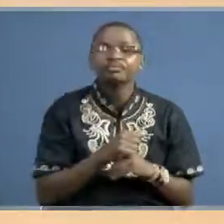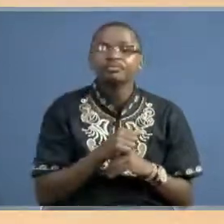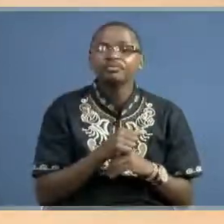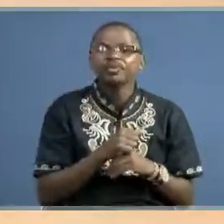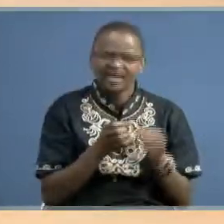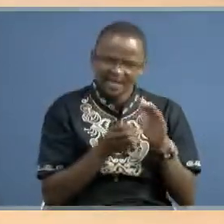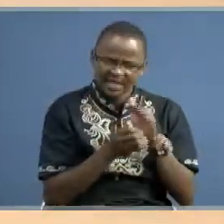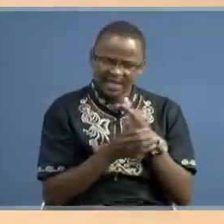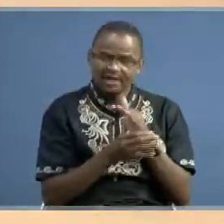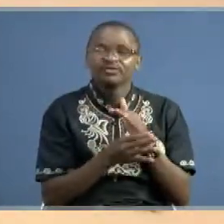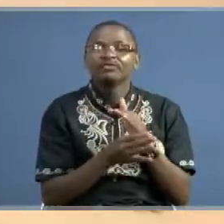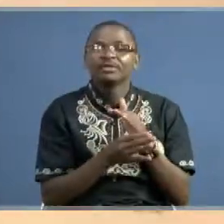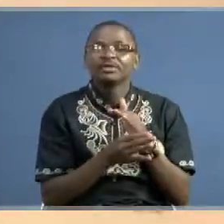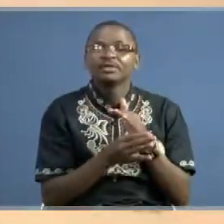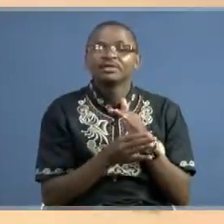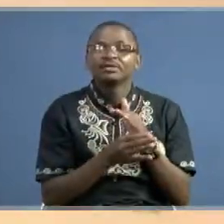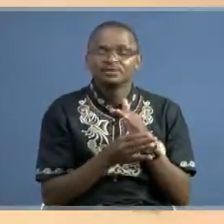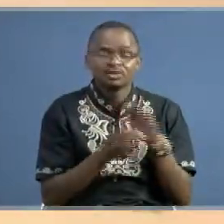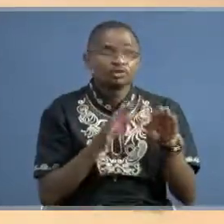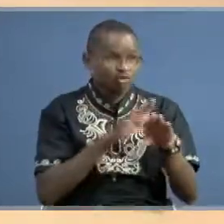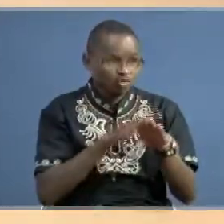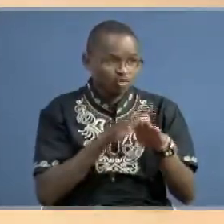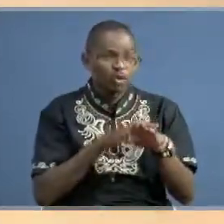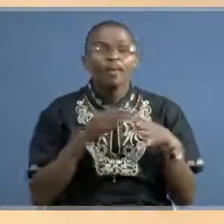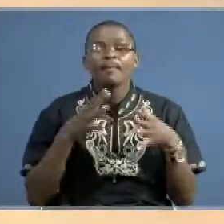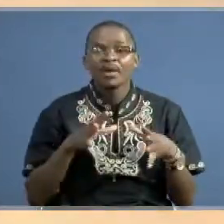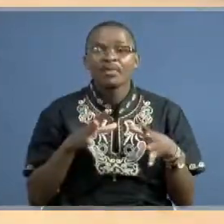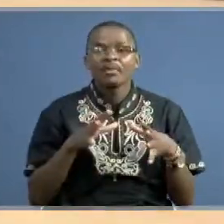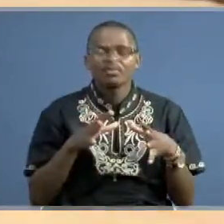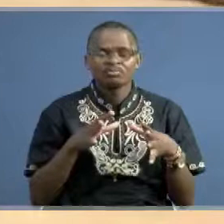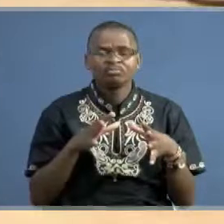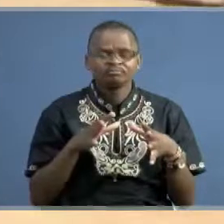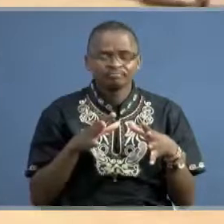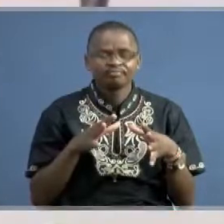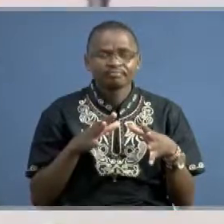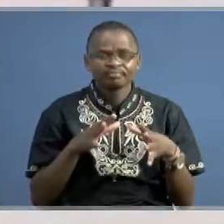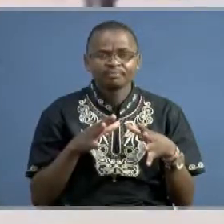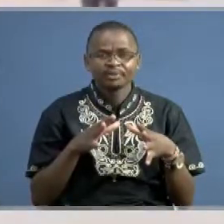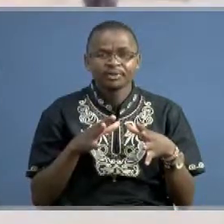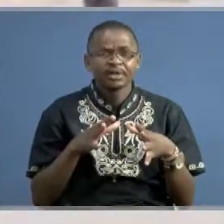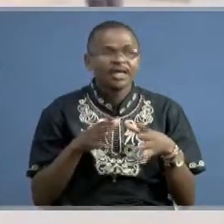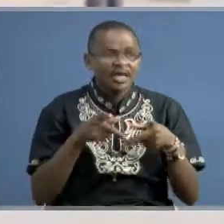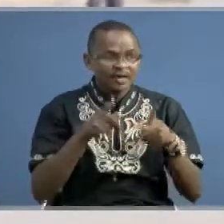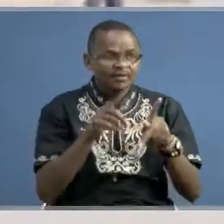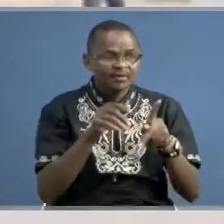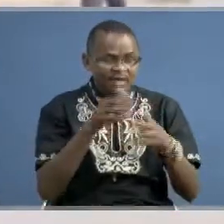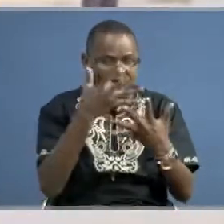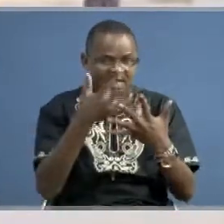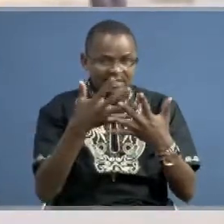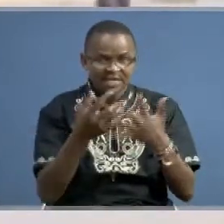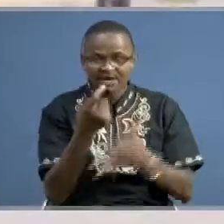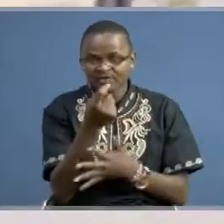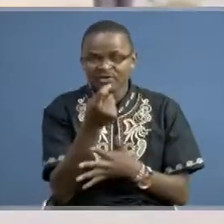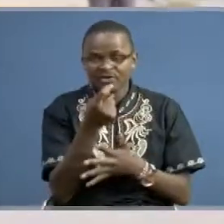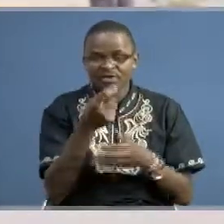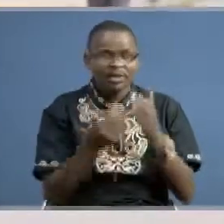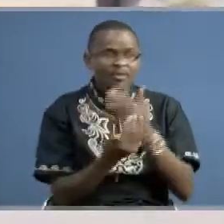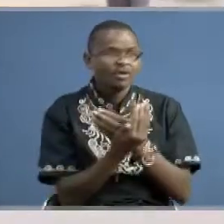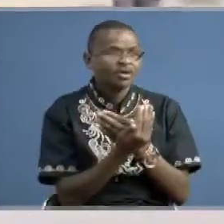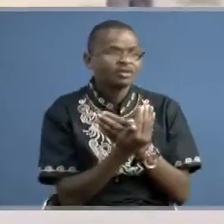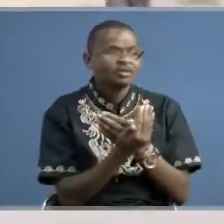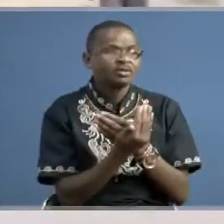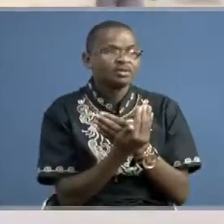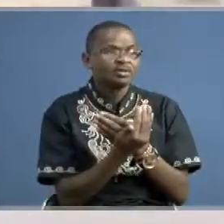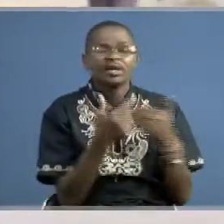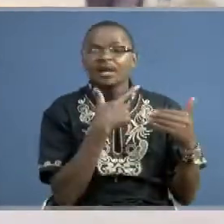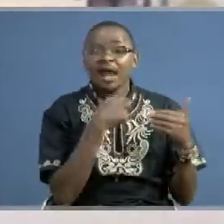ningeshauri kusema ya kwamba inafaa watu wapate kutii amri. We arrested a few in the morning, just like we have been doing,